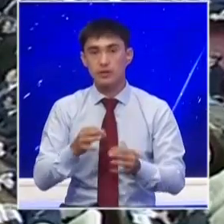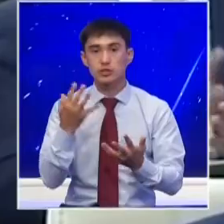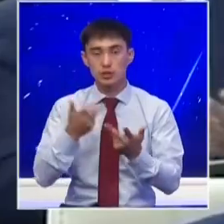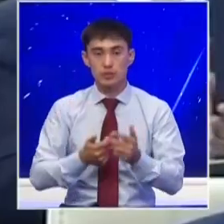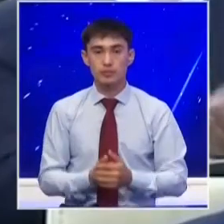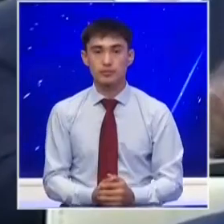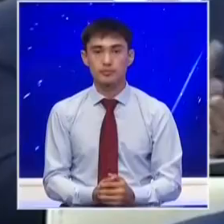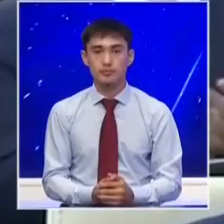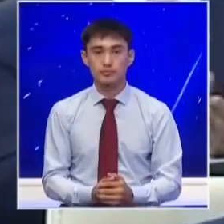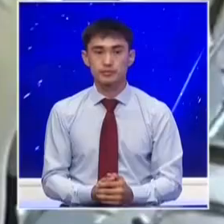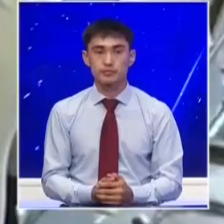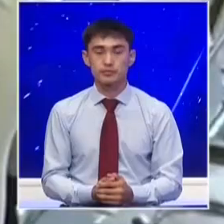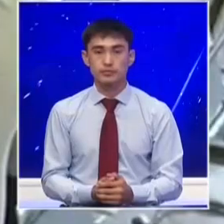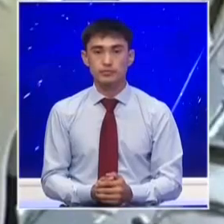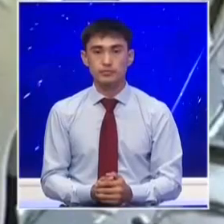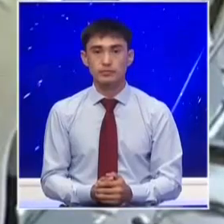санаймын.